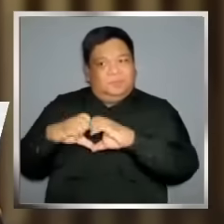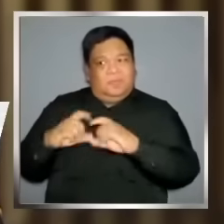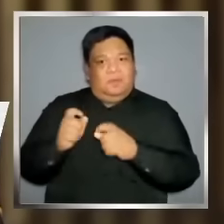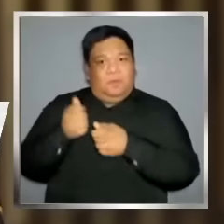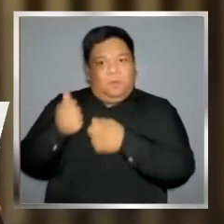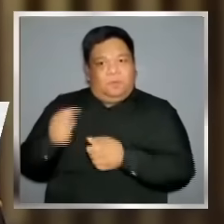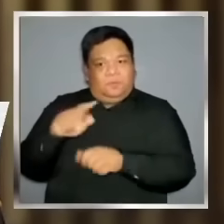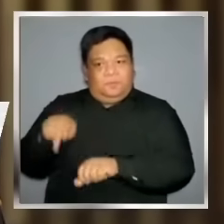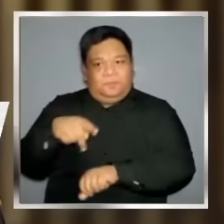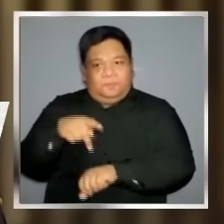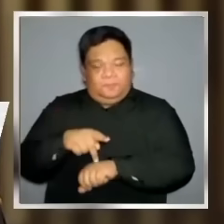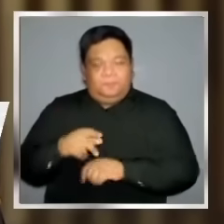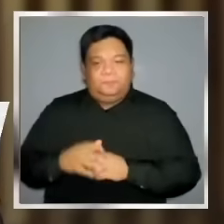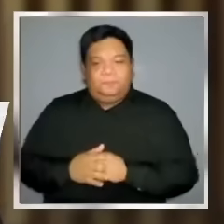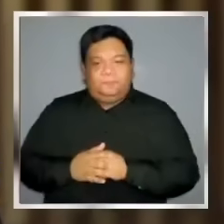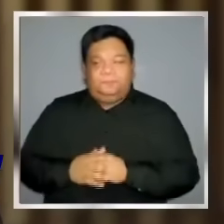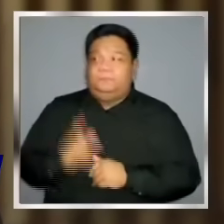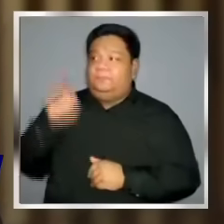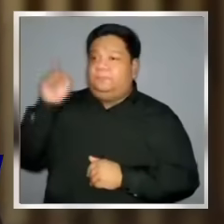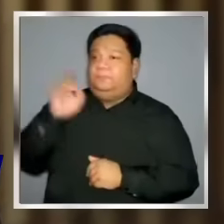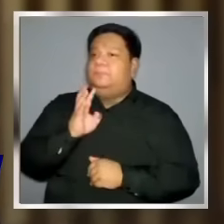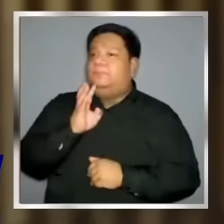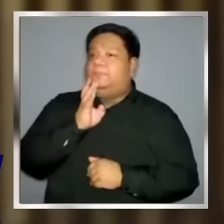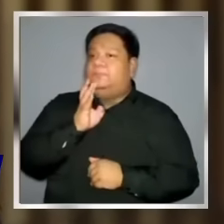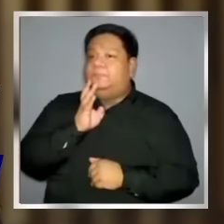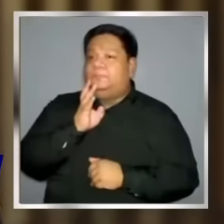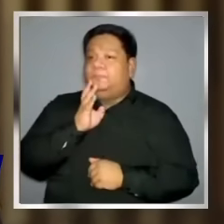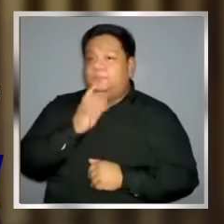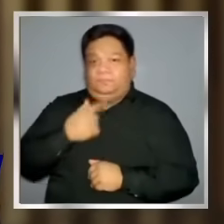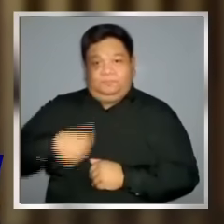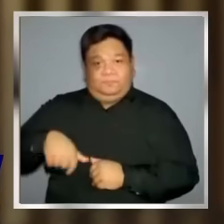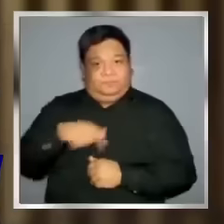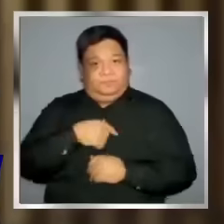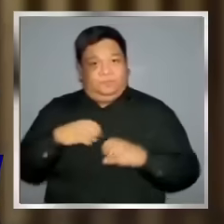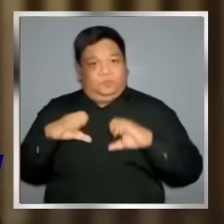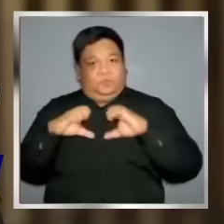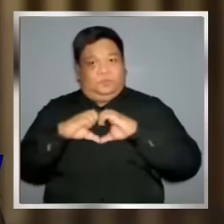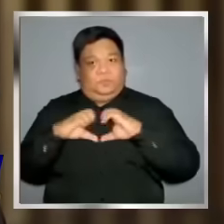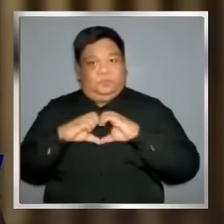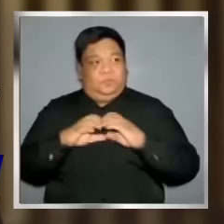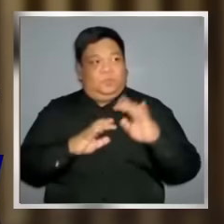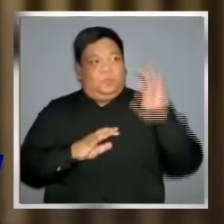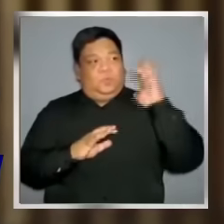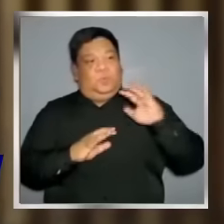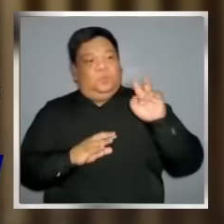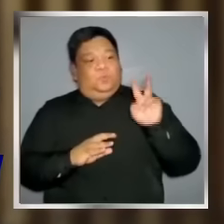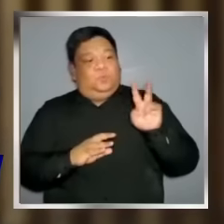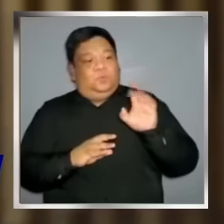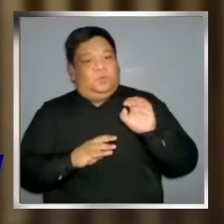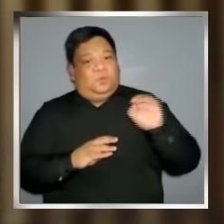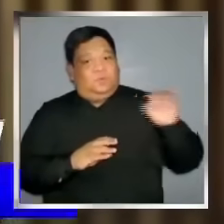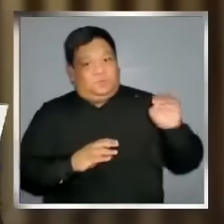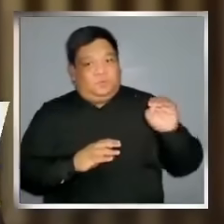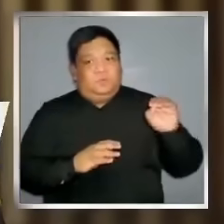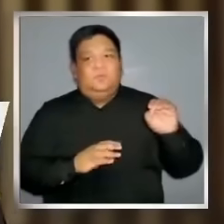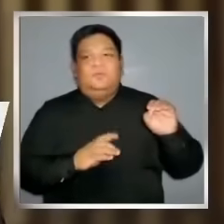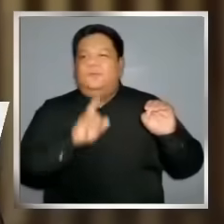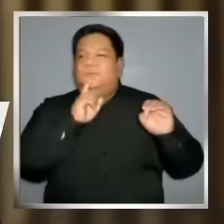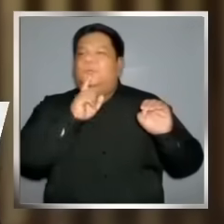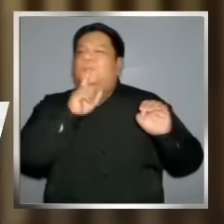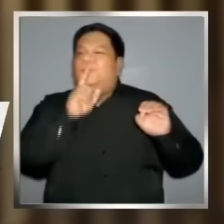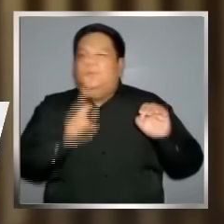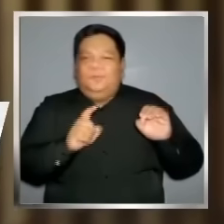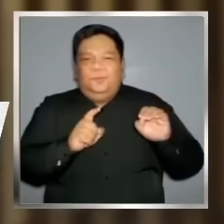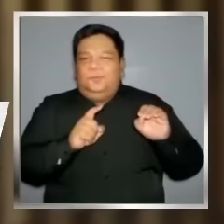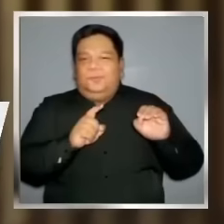helm of the GMA in 2000, we were a far second